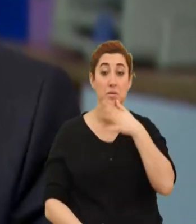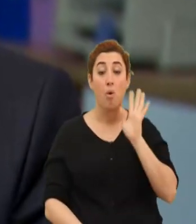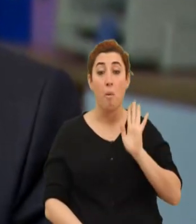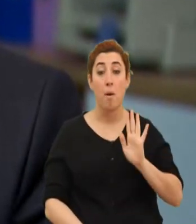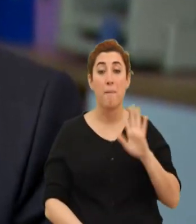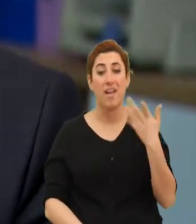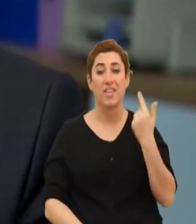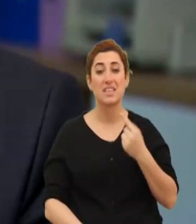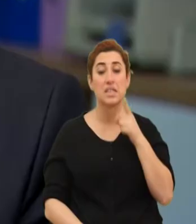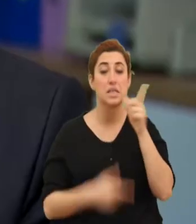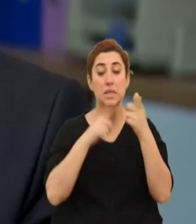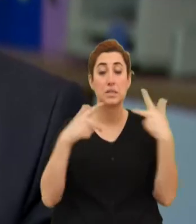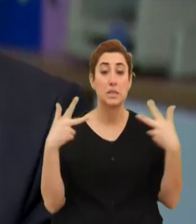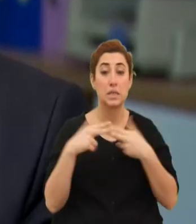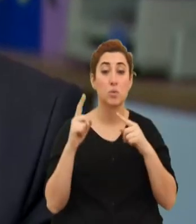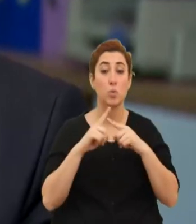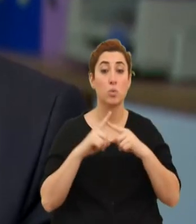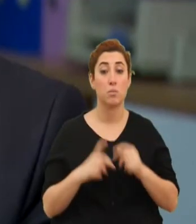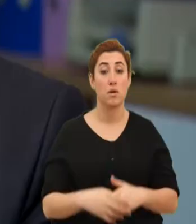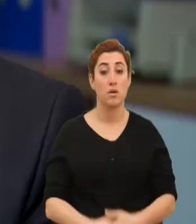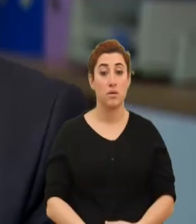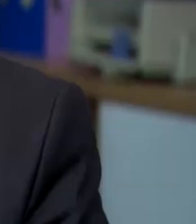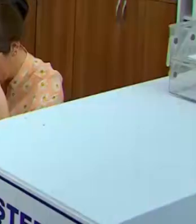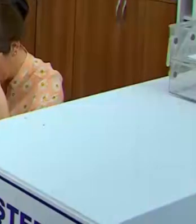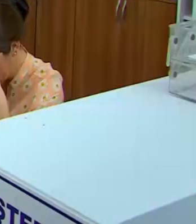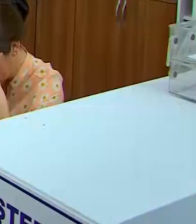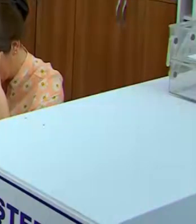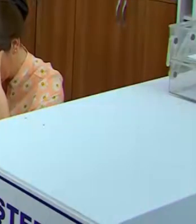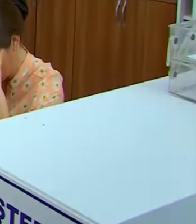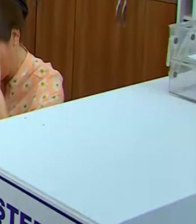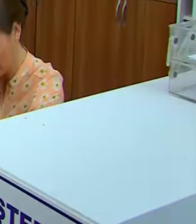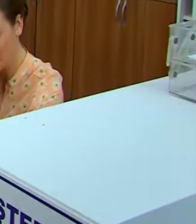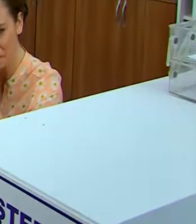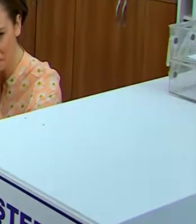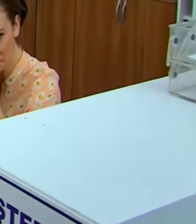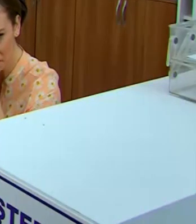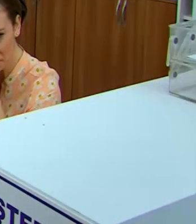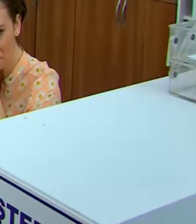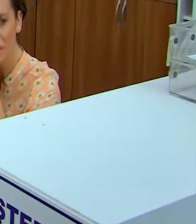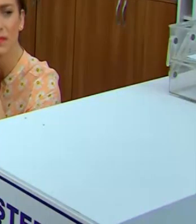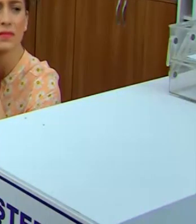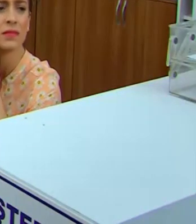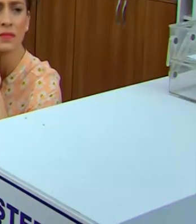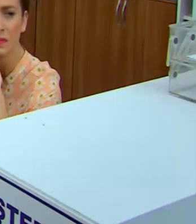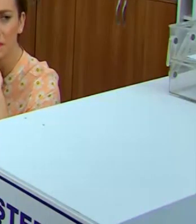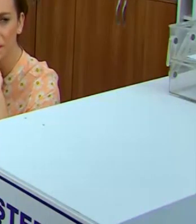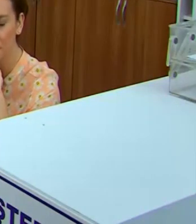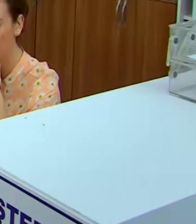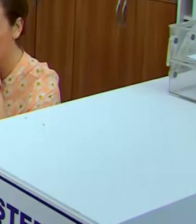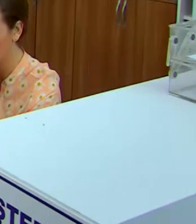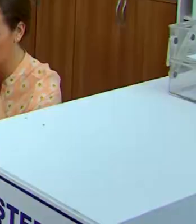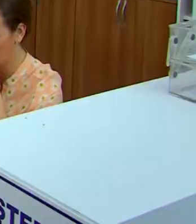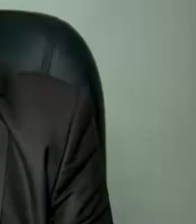Bilmiyorum ama en azından sesler kesildi Tuğbacığım. Tuba bankosunda oturuyor, Erdem başında dikilmiş müdür odasına bakıyor.